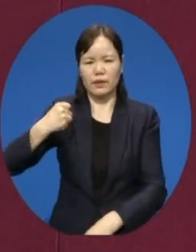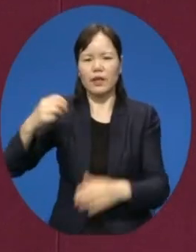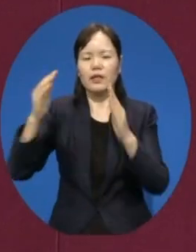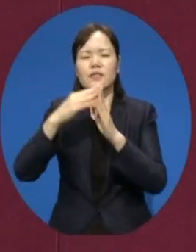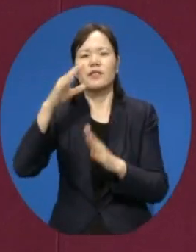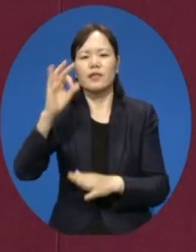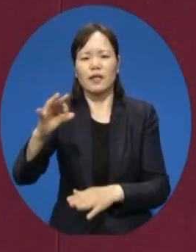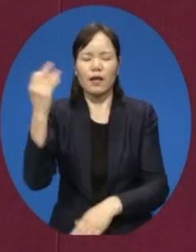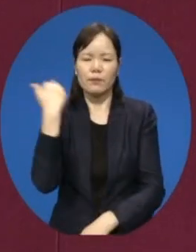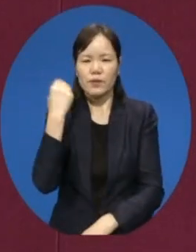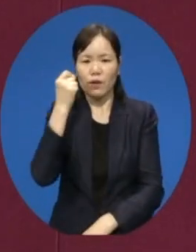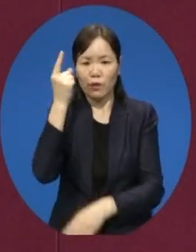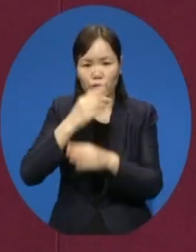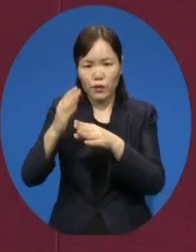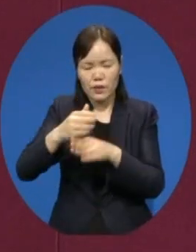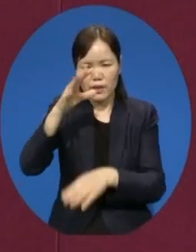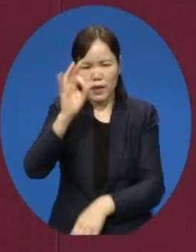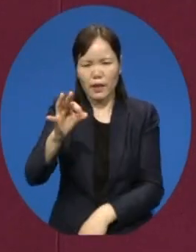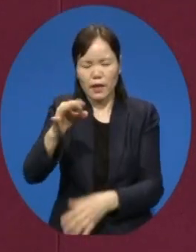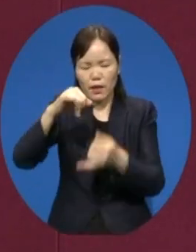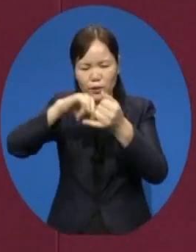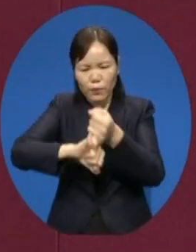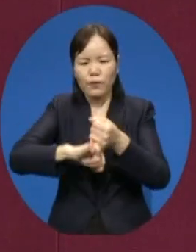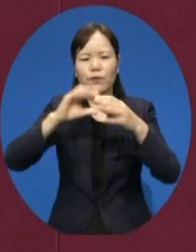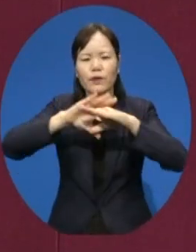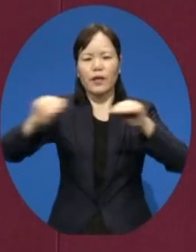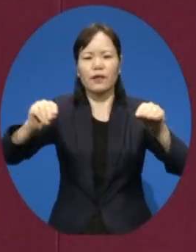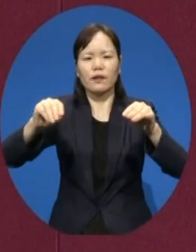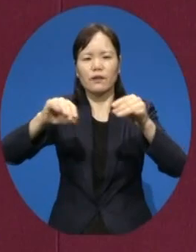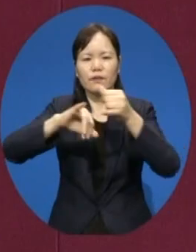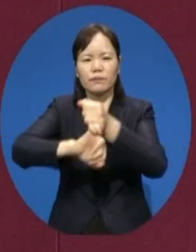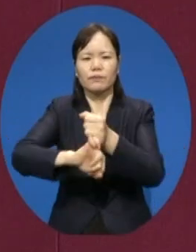집값, 전월세값 반드시 해결하겠습니다.